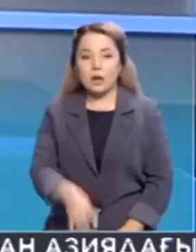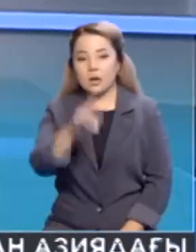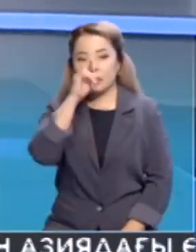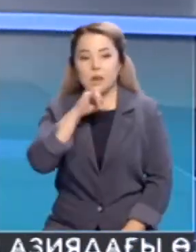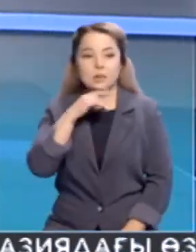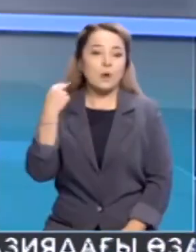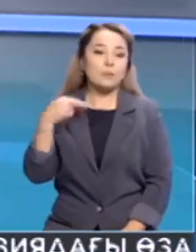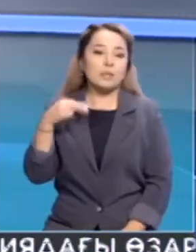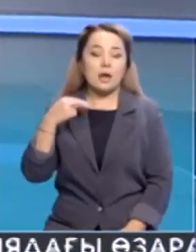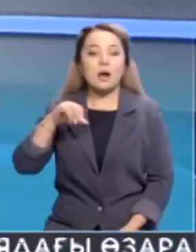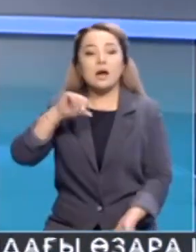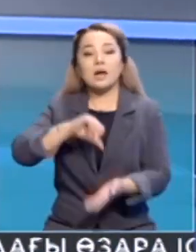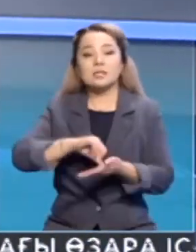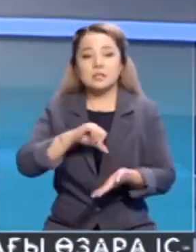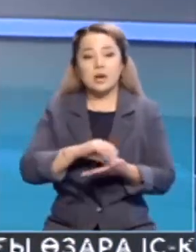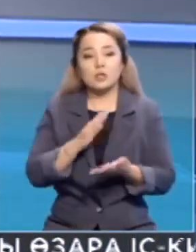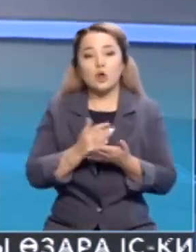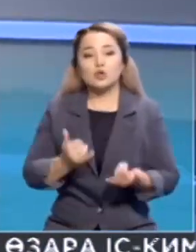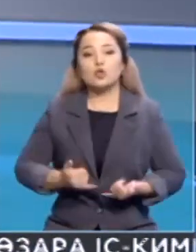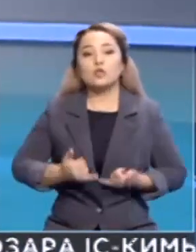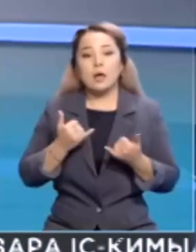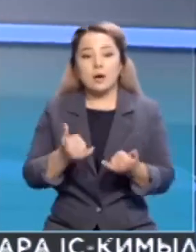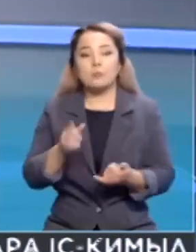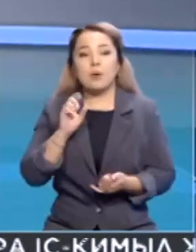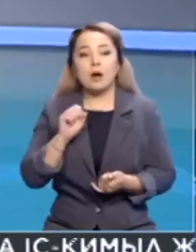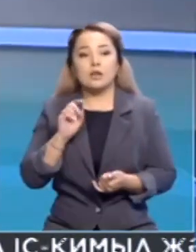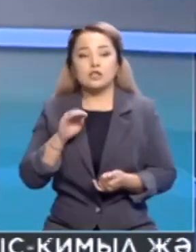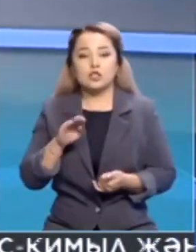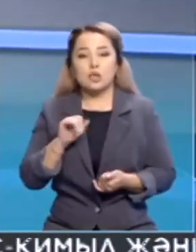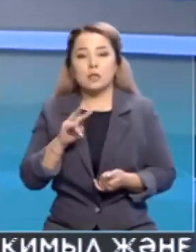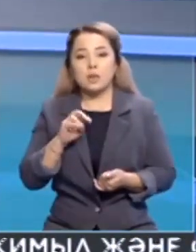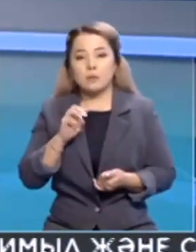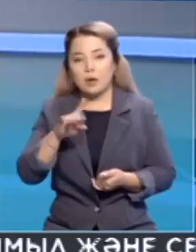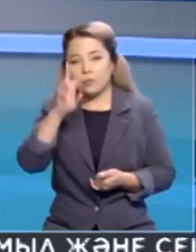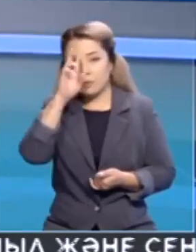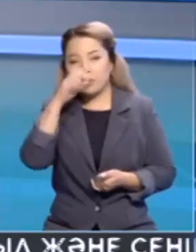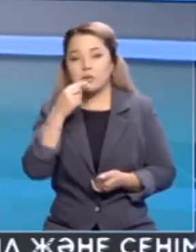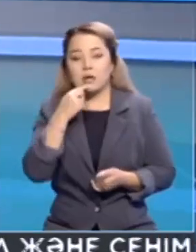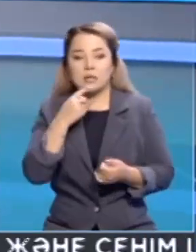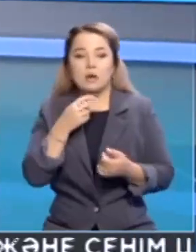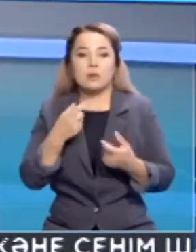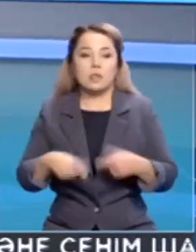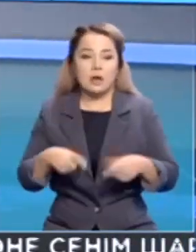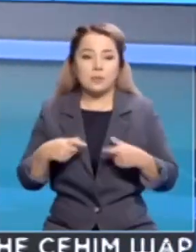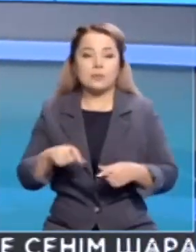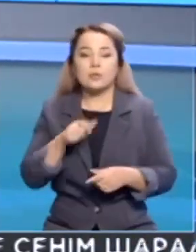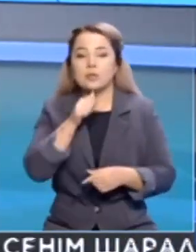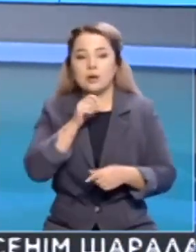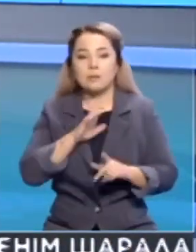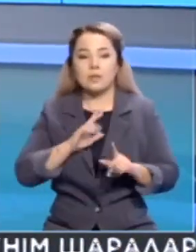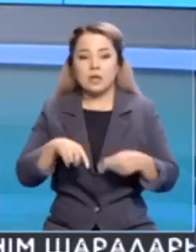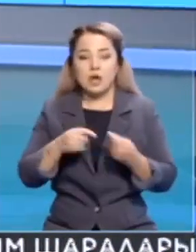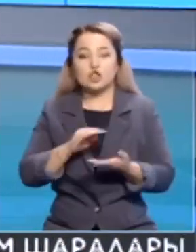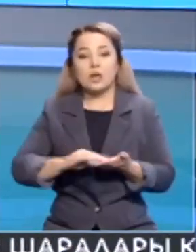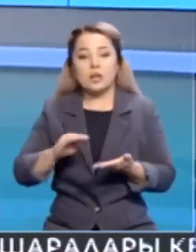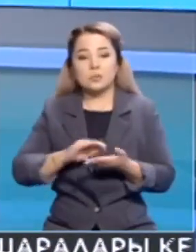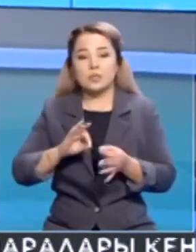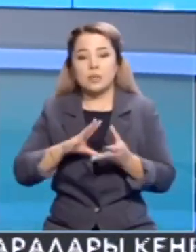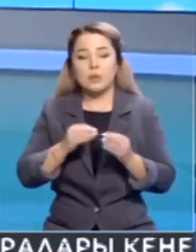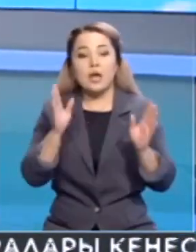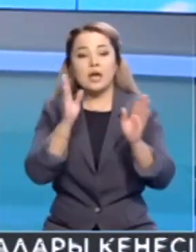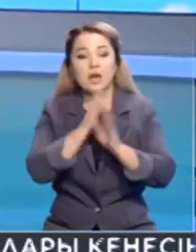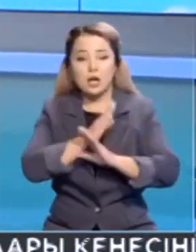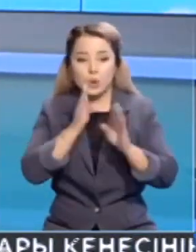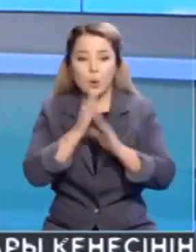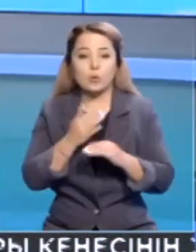Қазақстан президенттігіне кандидат ретінде ұсынылған Бақыт Жаңабаев мемлекеттік тілден емтихан тапсырды. Үміткер жазба тапсырмасында